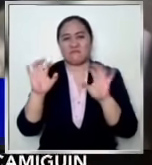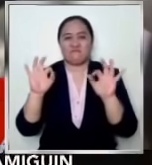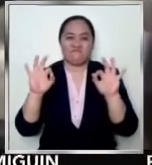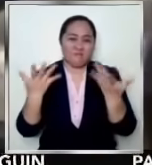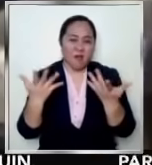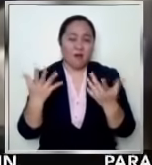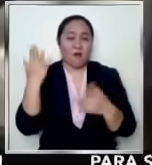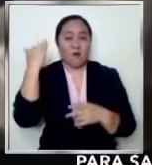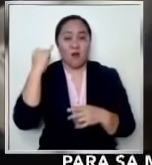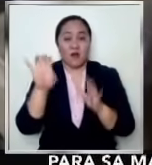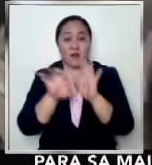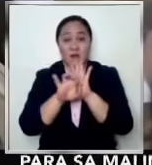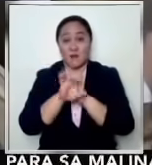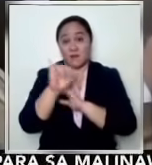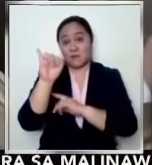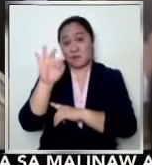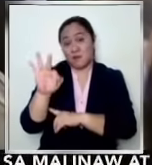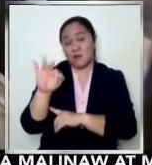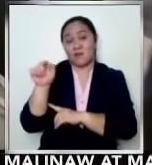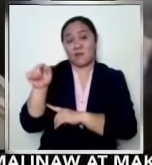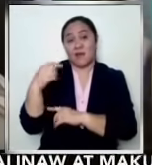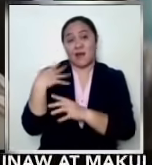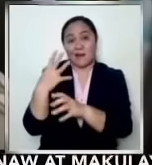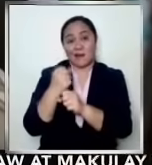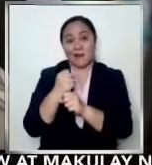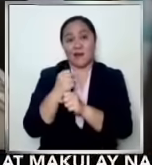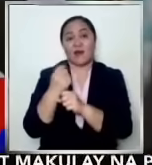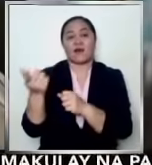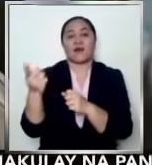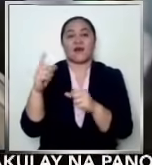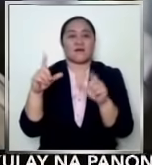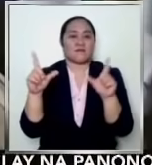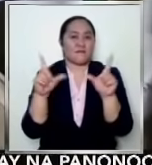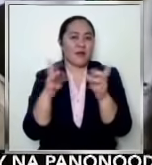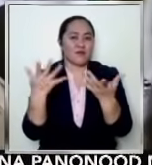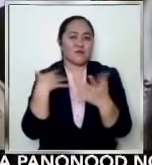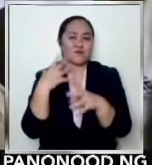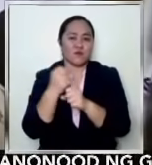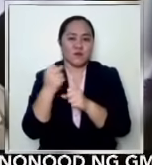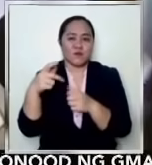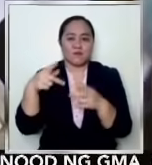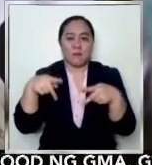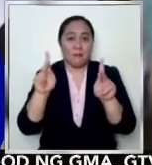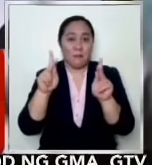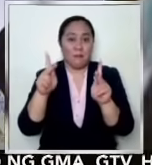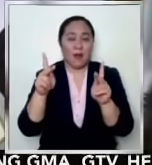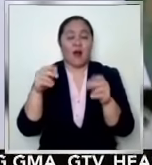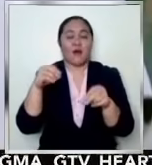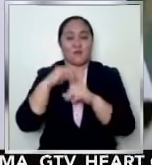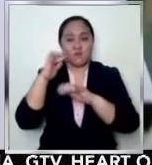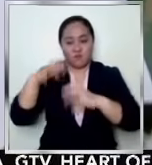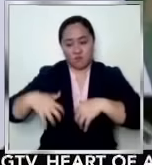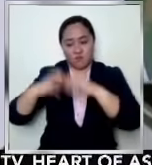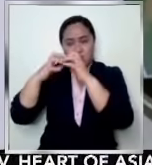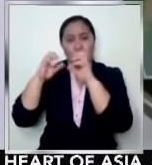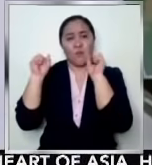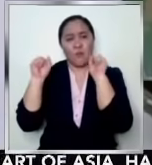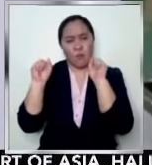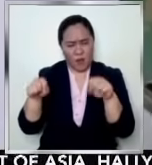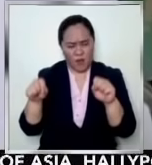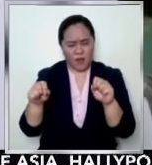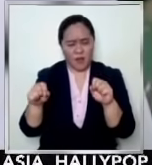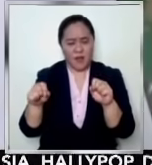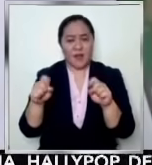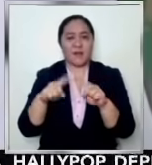government unit, pwede na silang mag-repair ng kanilang mga bahay. Pero ang challenge nga dito, wala silang pera. Kailangan yung compensation